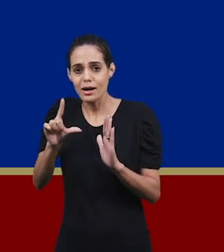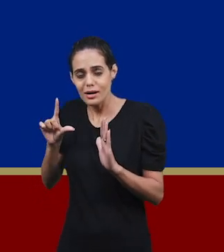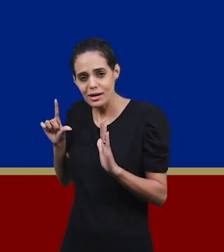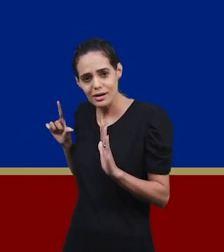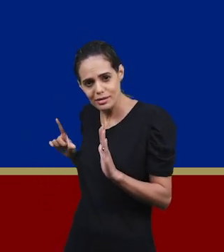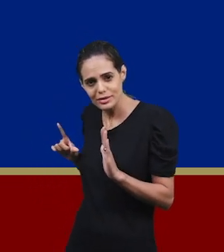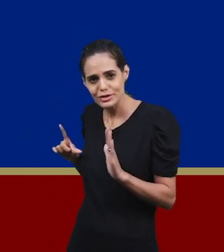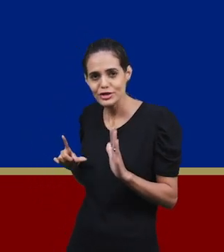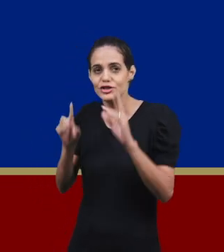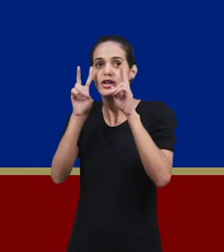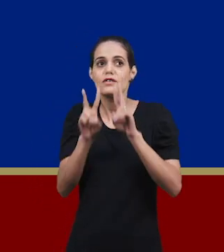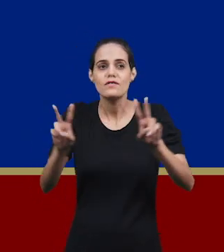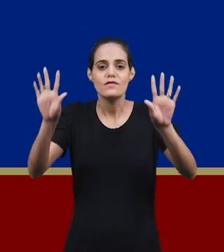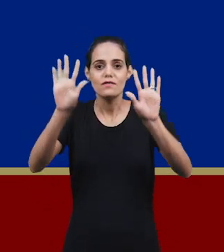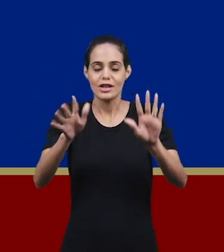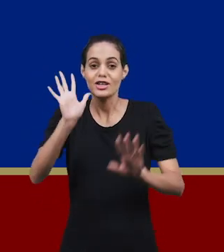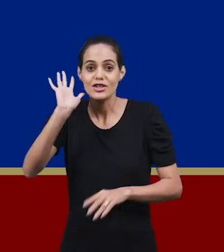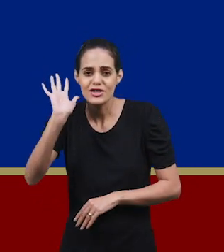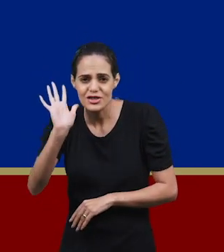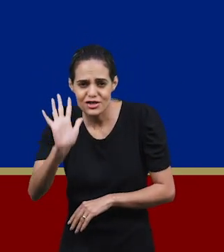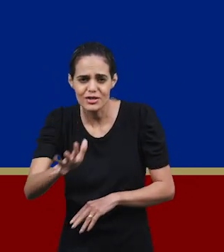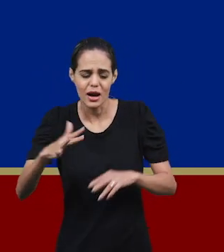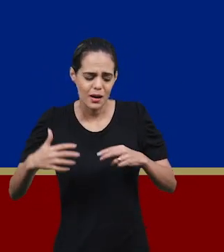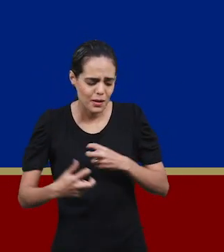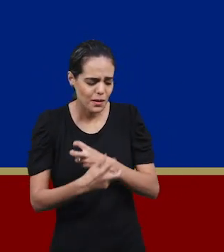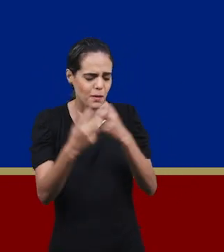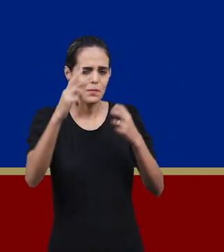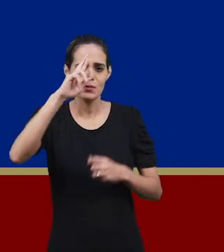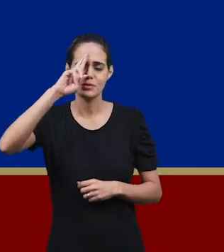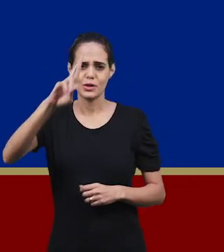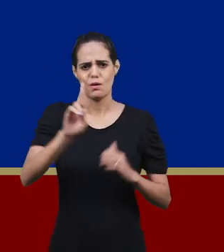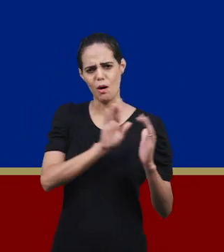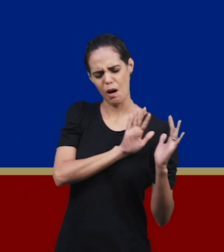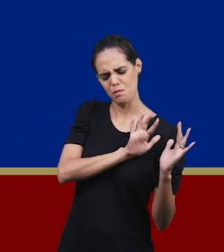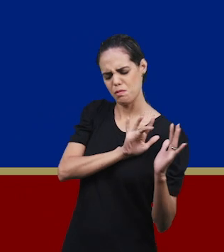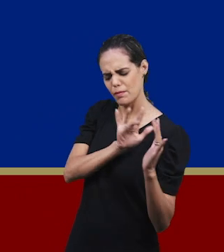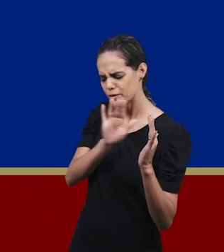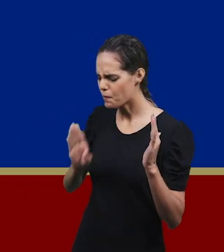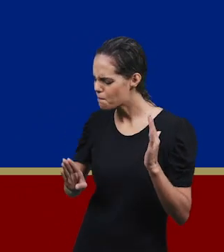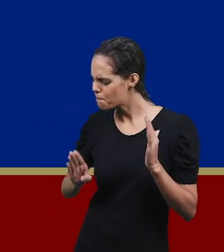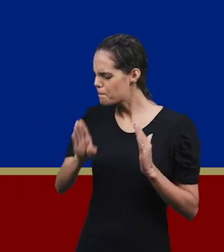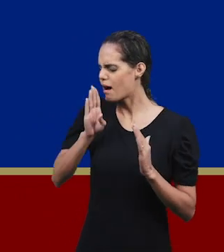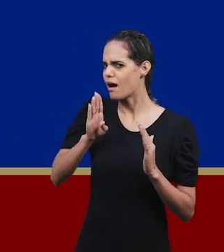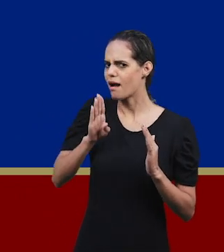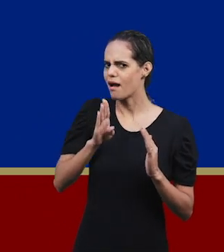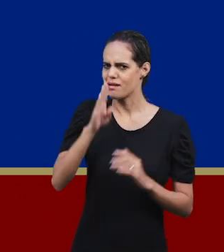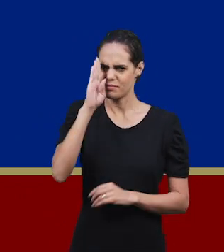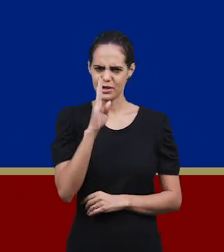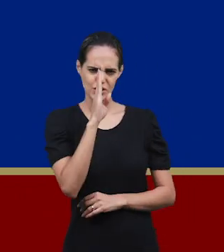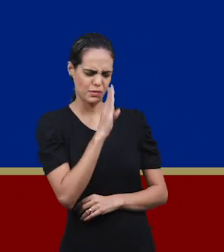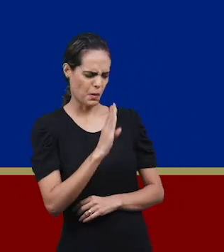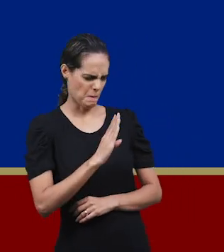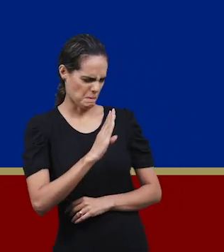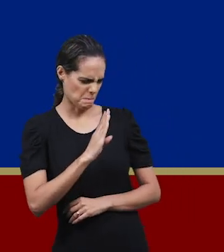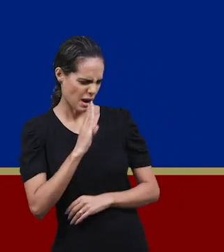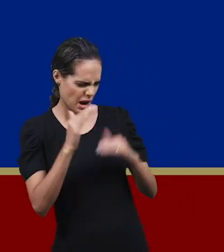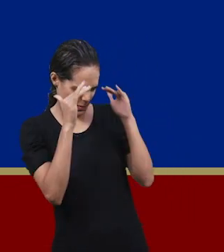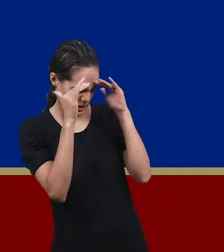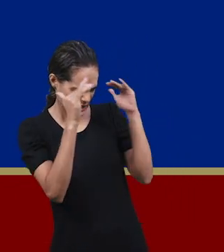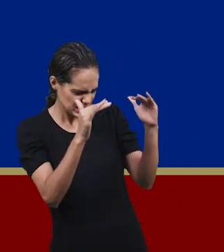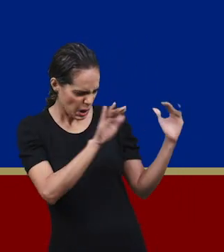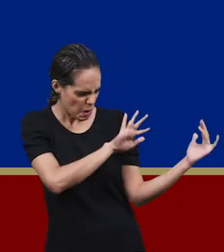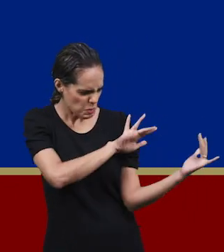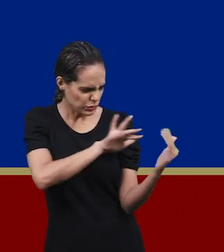yeux spirituels ouverts. Même avec la foule qui veut qu'il se taise, il ne s'est